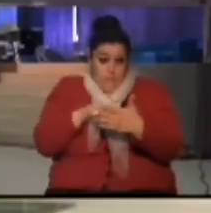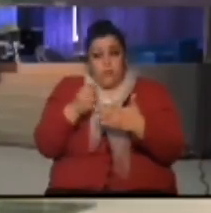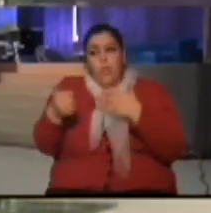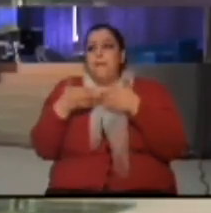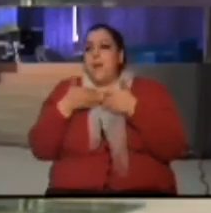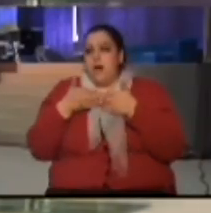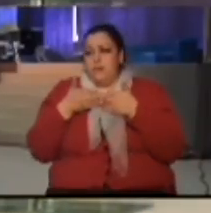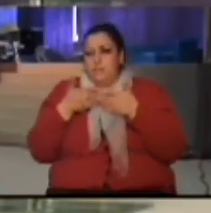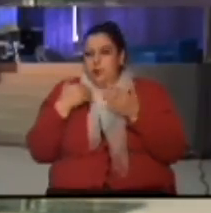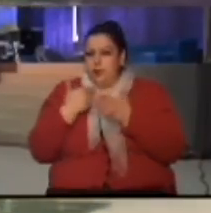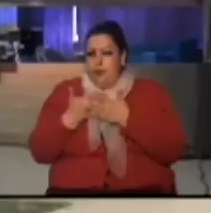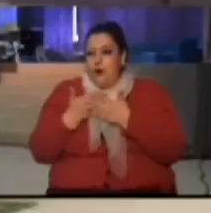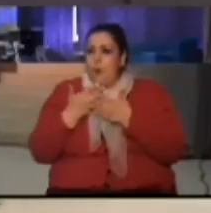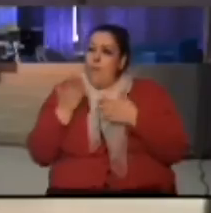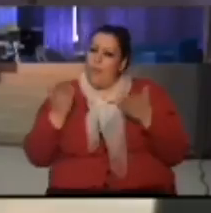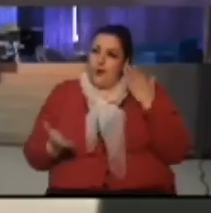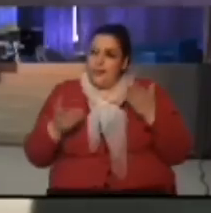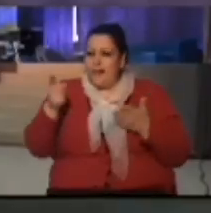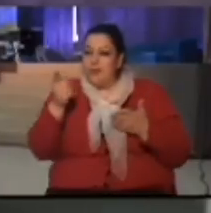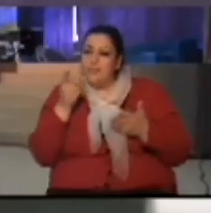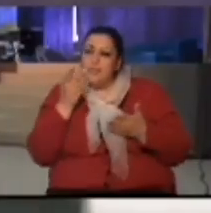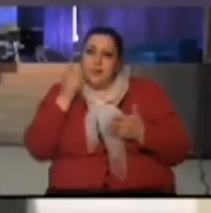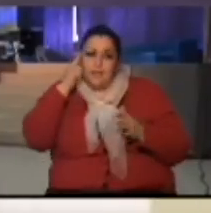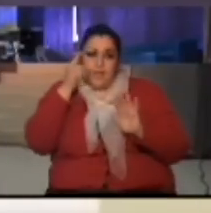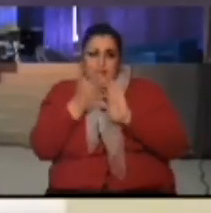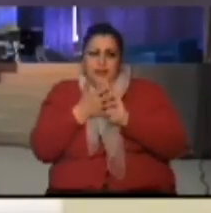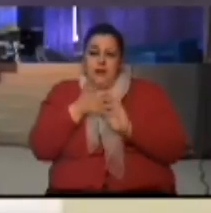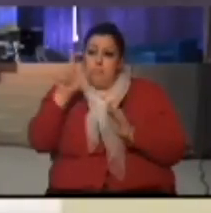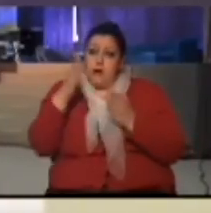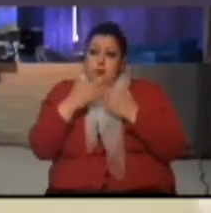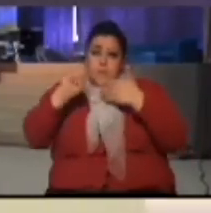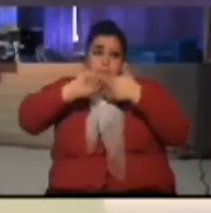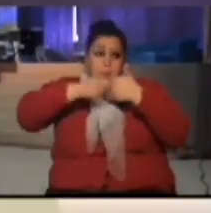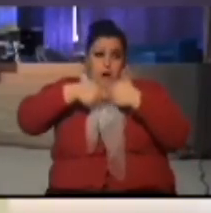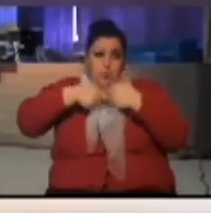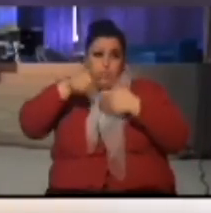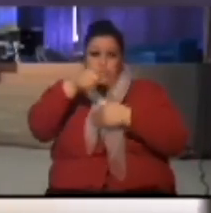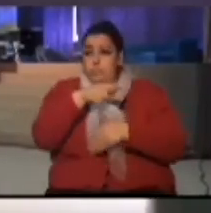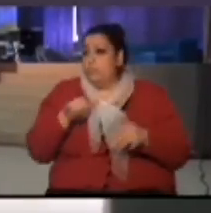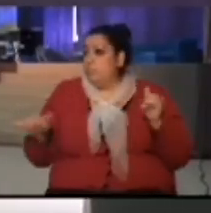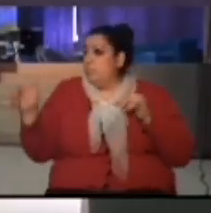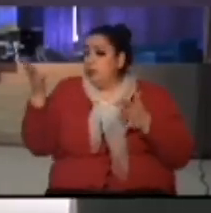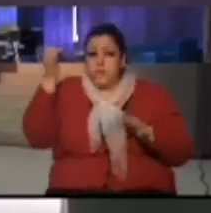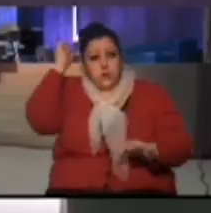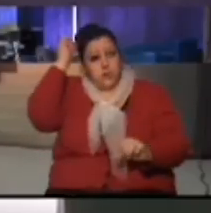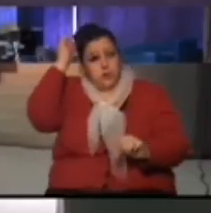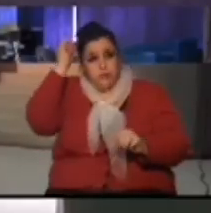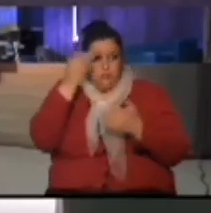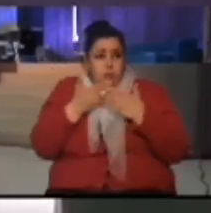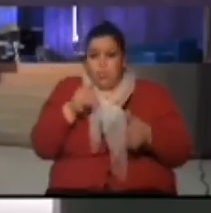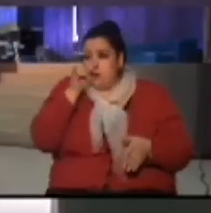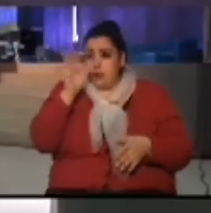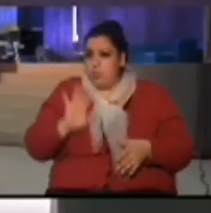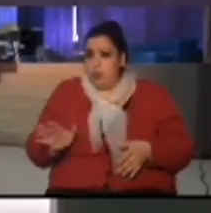փակ։ Մարդիկ դուռը փակում են մեր վրա։ Դու աշխատում ես ինչ-որ մի բան անես, աշխատում ես, որ գումար